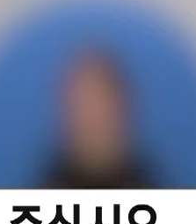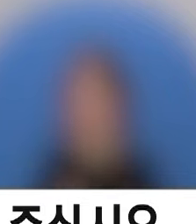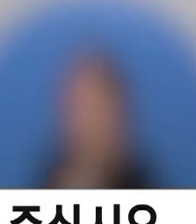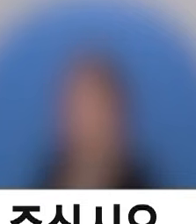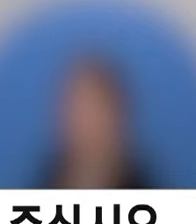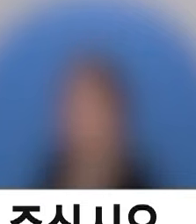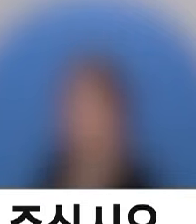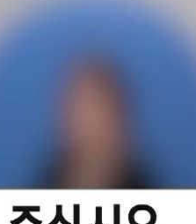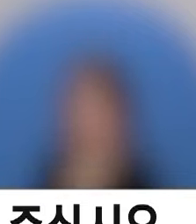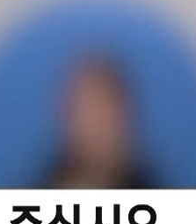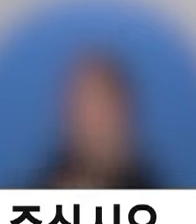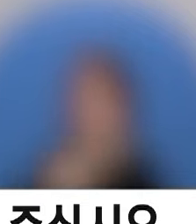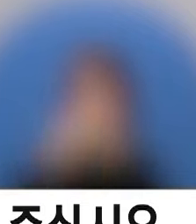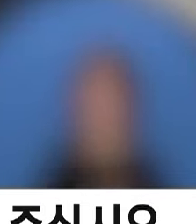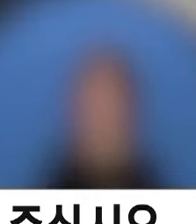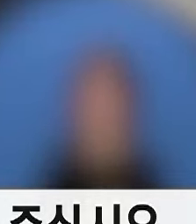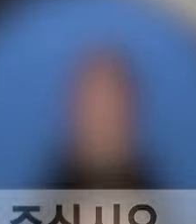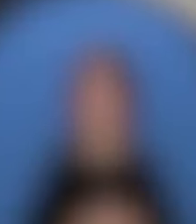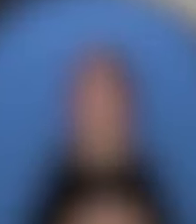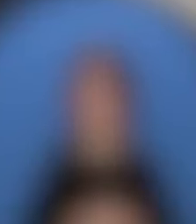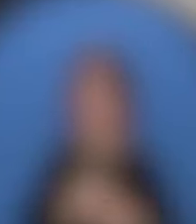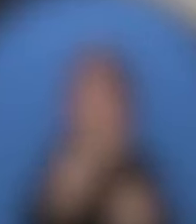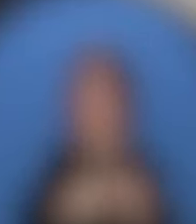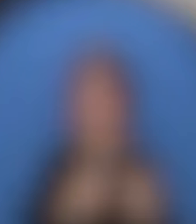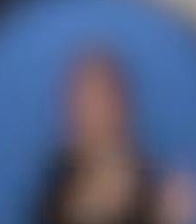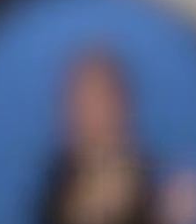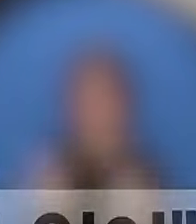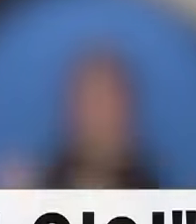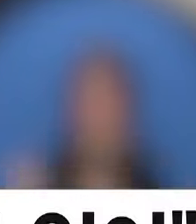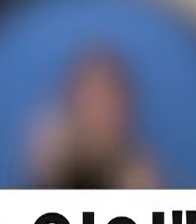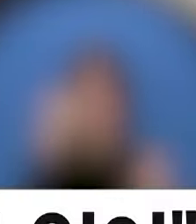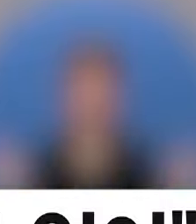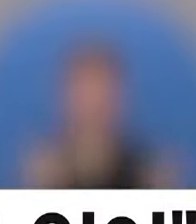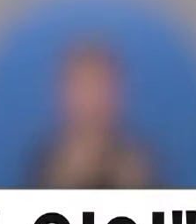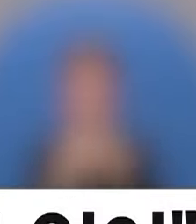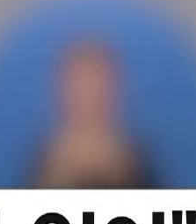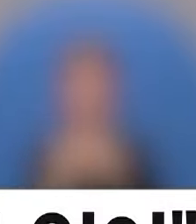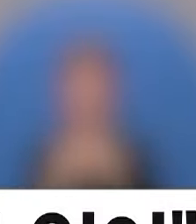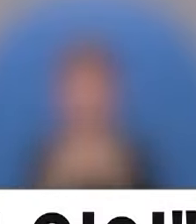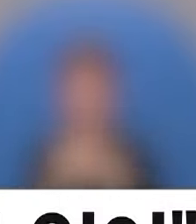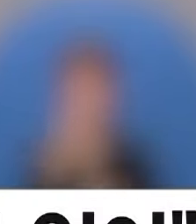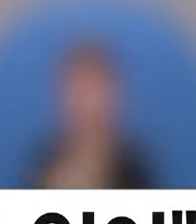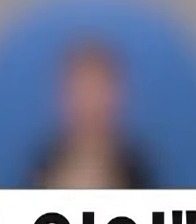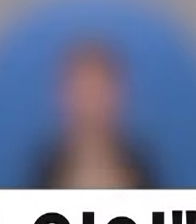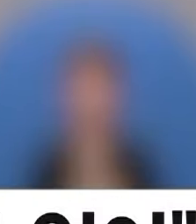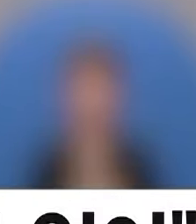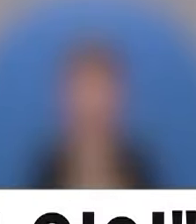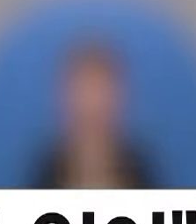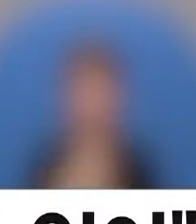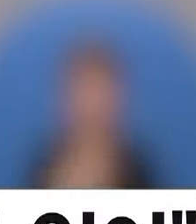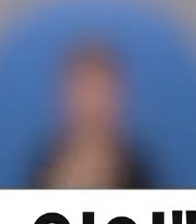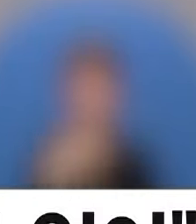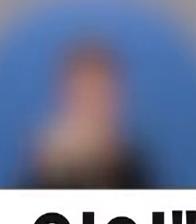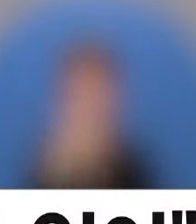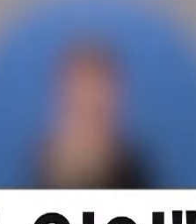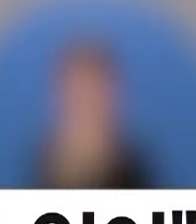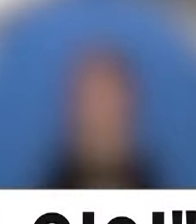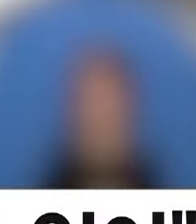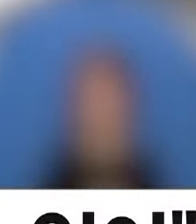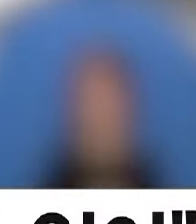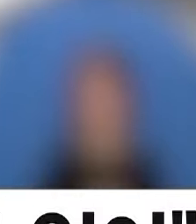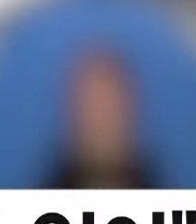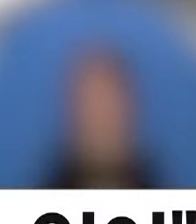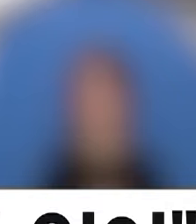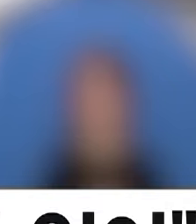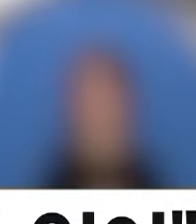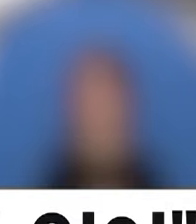진심으로 사죄드립니다. 국민의힘 장성민 후보는 편법 대출을 받은 양 후보가 소상공인 정책을 논할